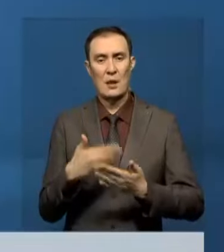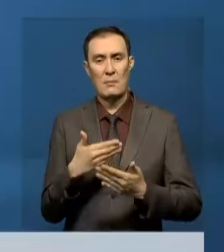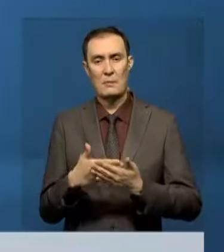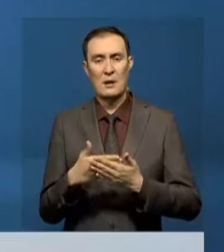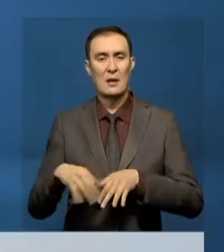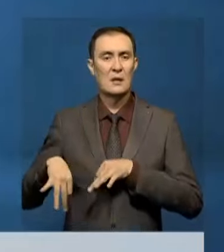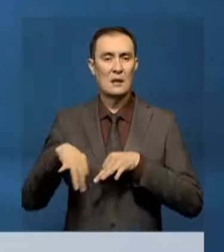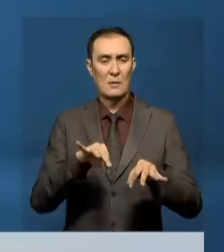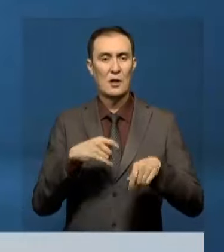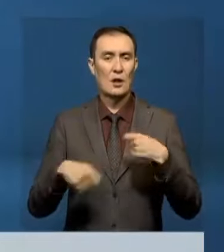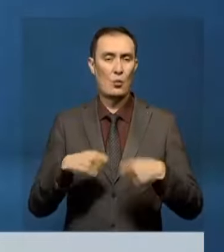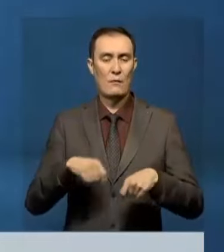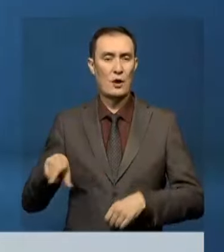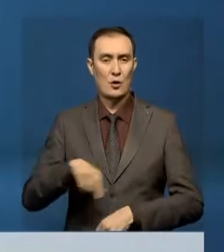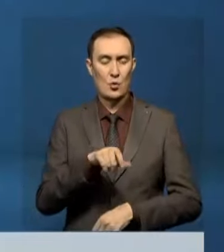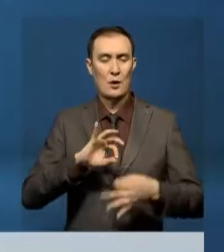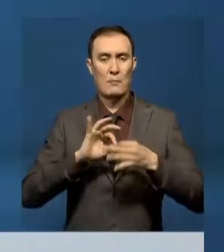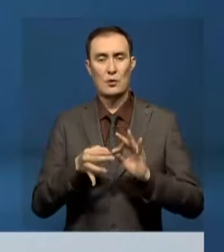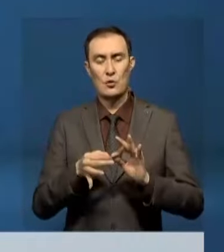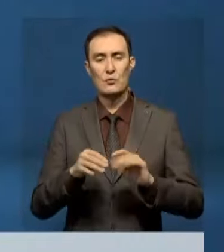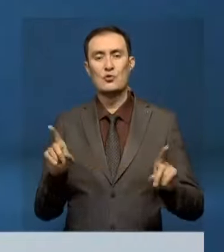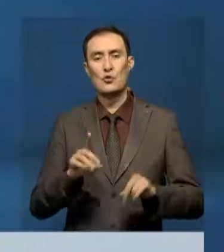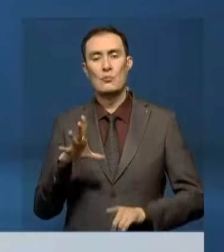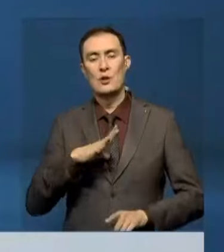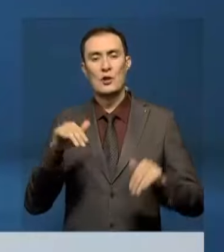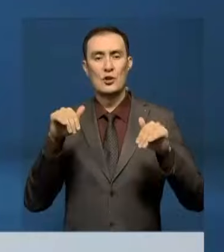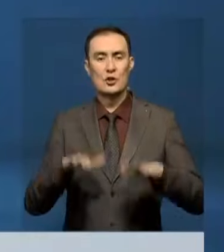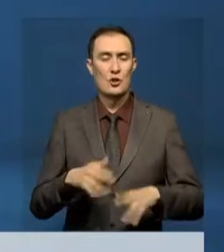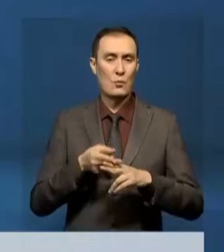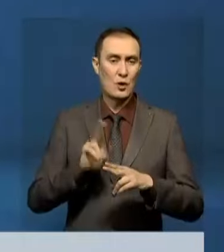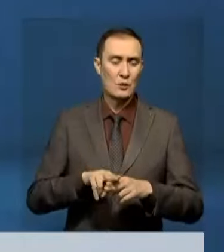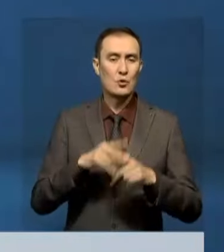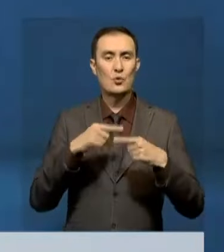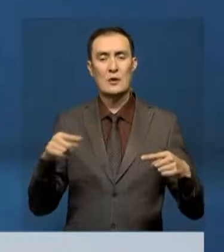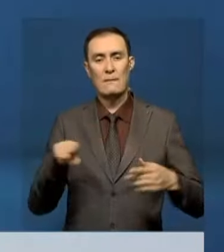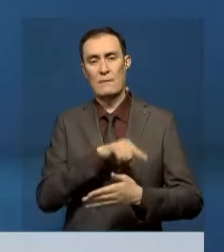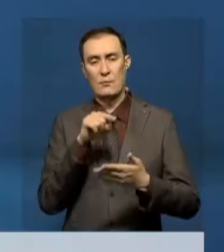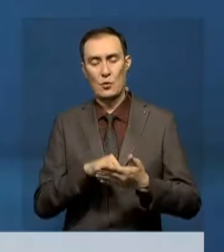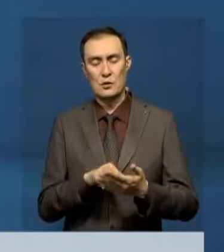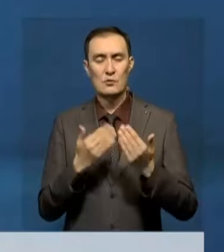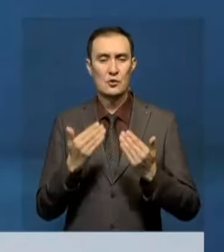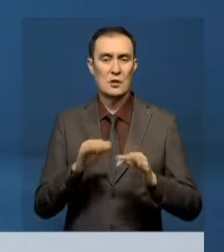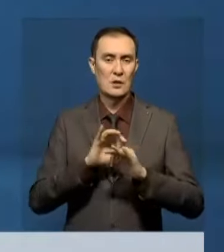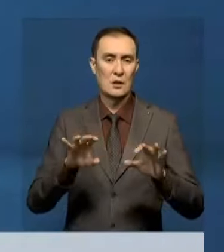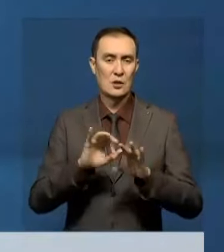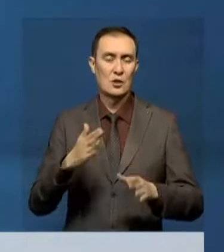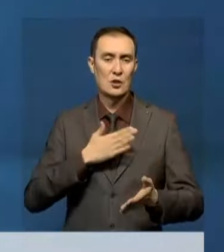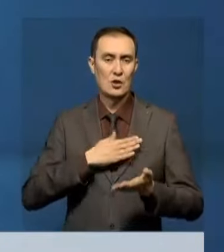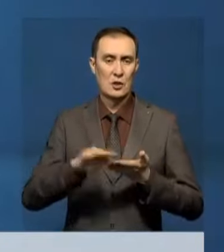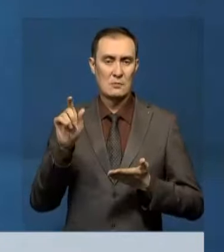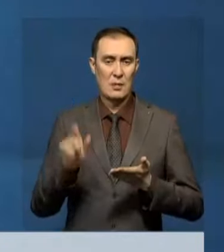например, транспортные и торговые коридоры. Подробнее о том, что было решено по этому и другим направлениям, из Кремля расскажет Динара